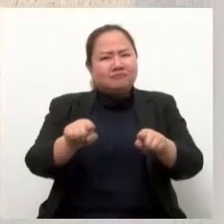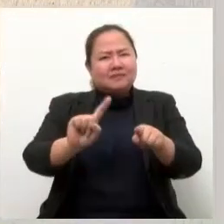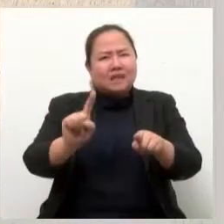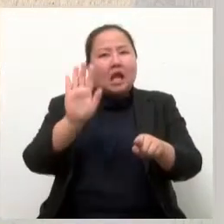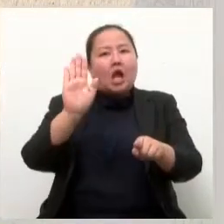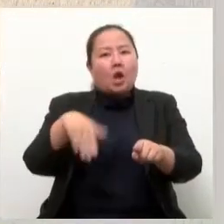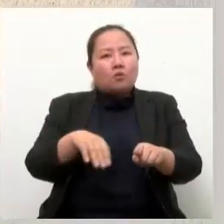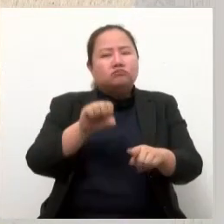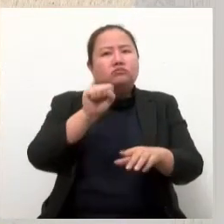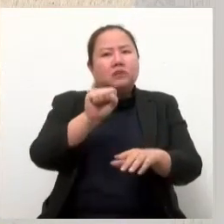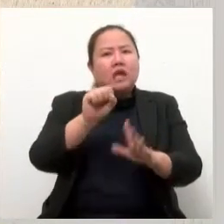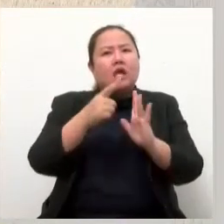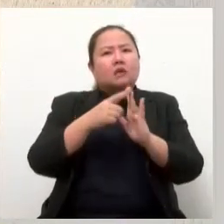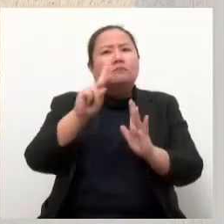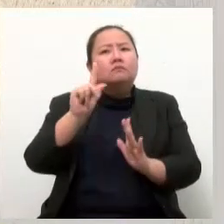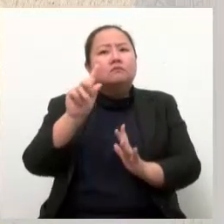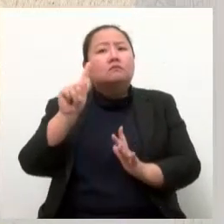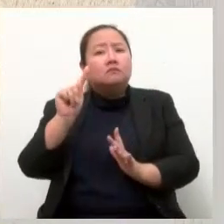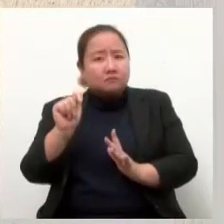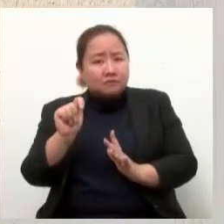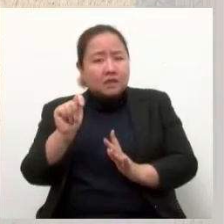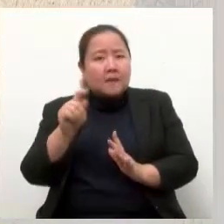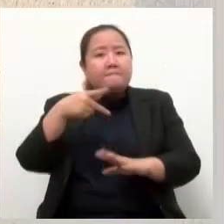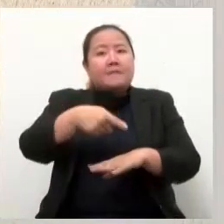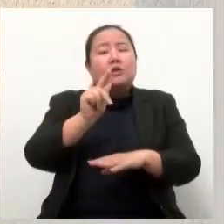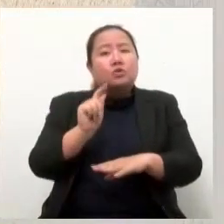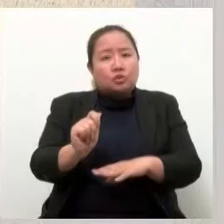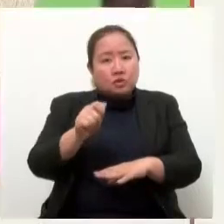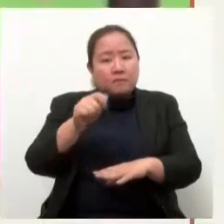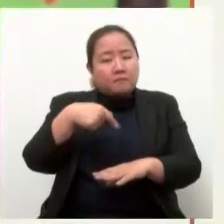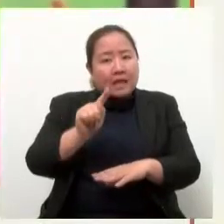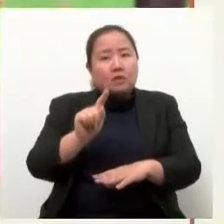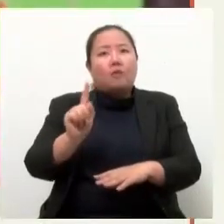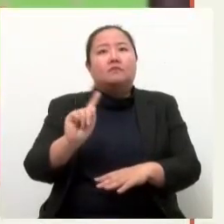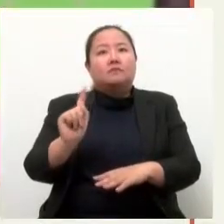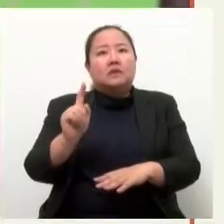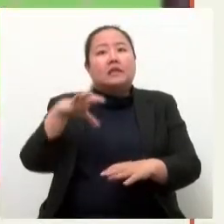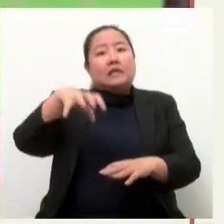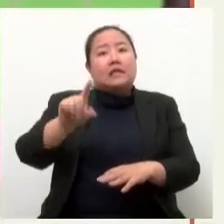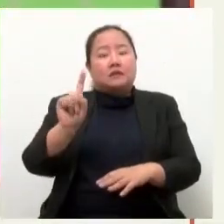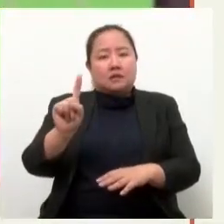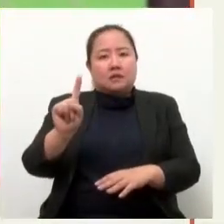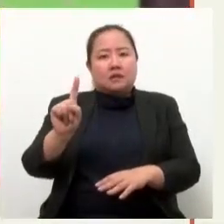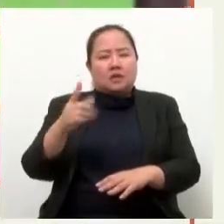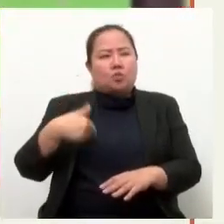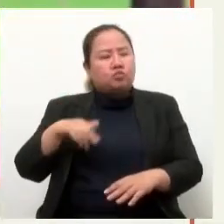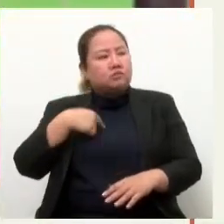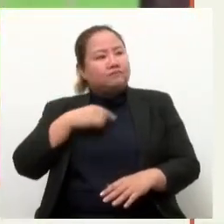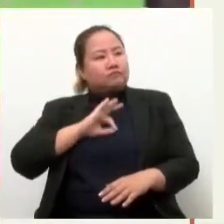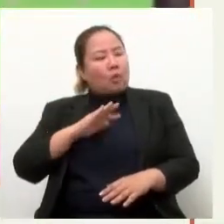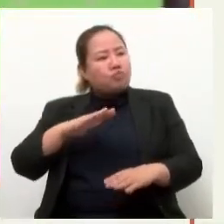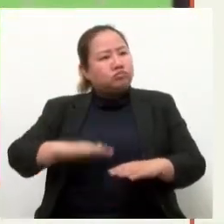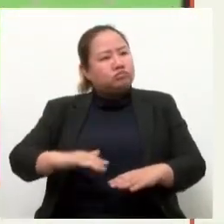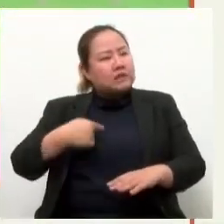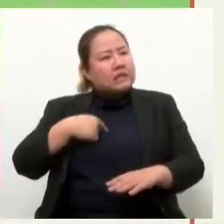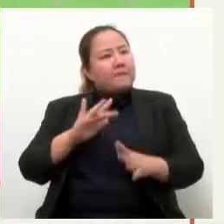นักงานเขตพื้นที่การศึกษาประถมศึกษาเพชรบูรณ์เขต1 ครับในส่วนของชีวิตวัยเด็กนะครับก็ต้องธร